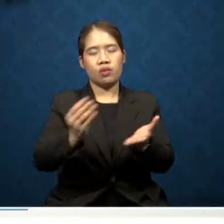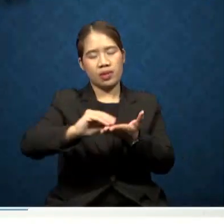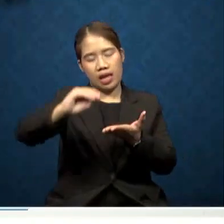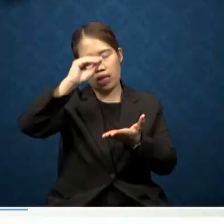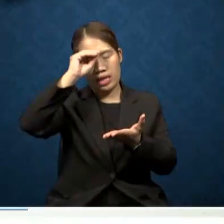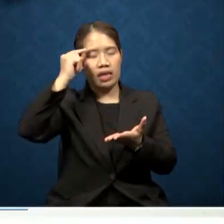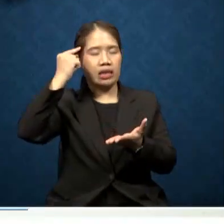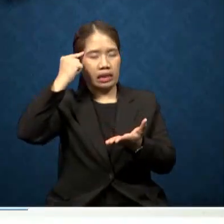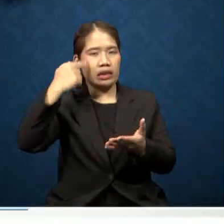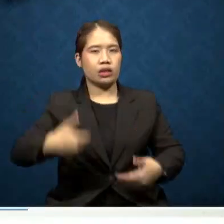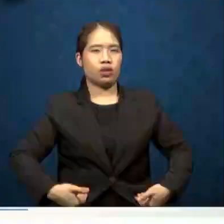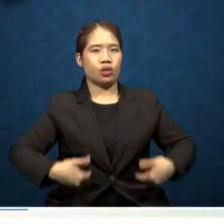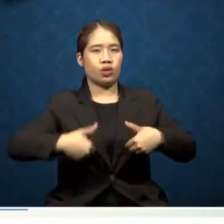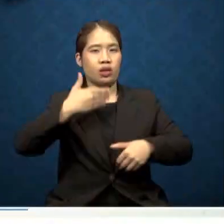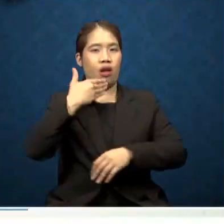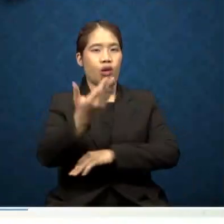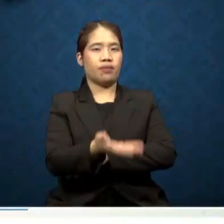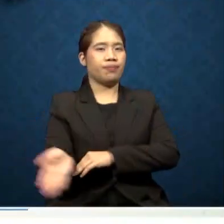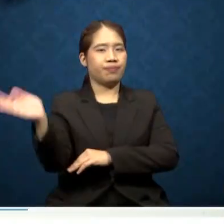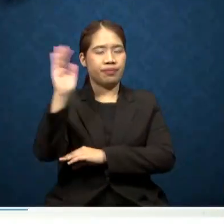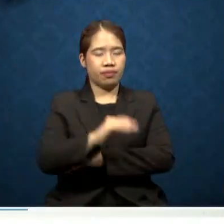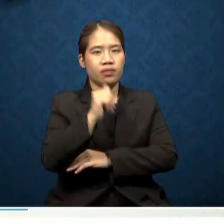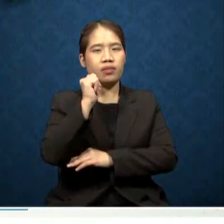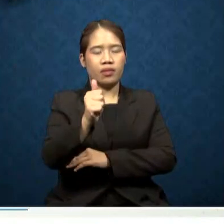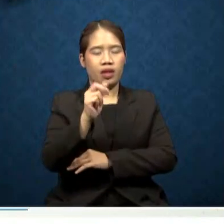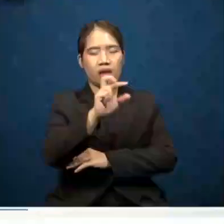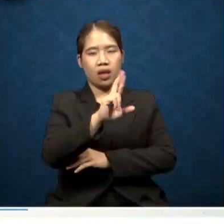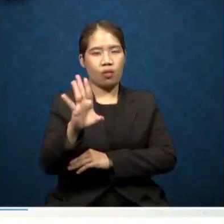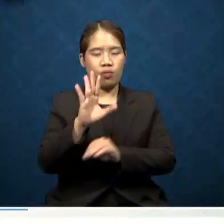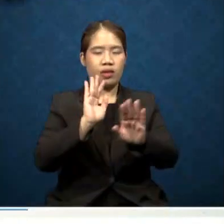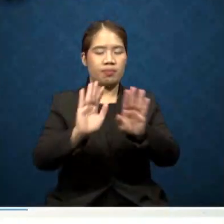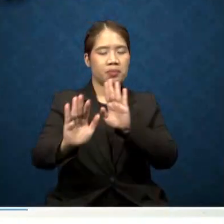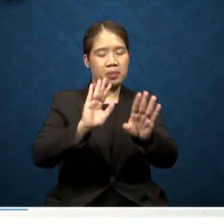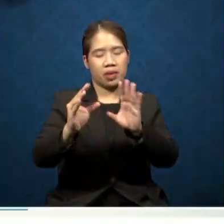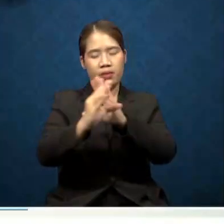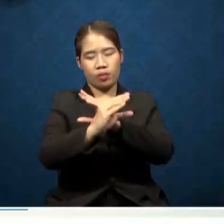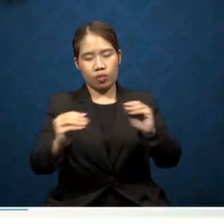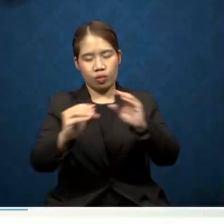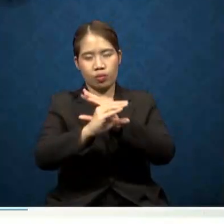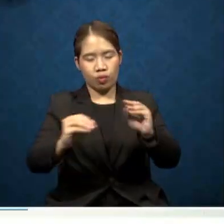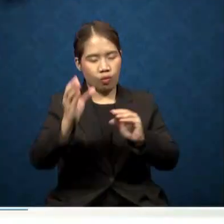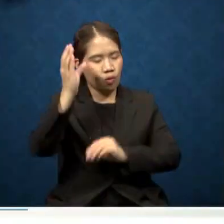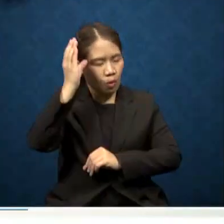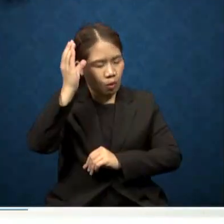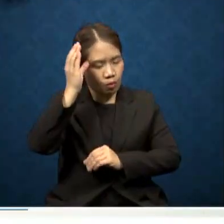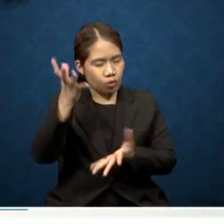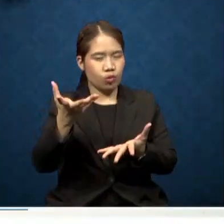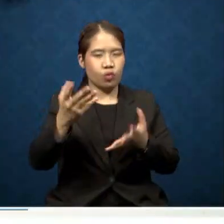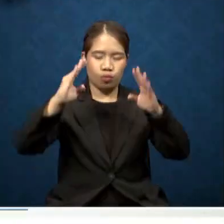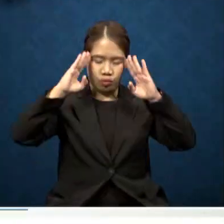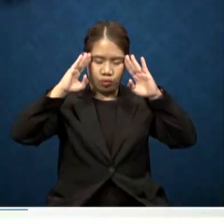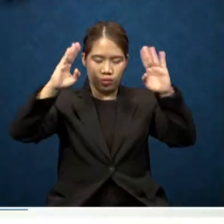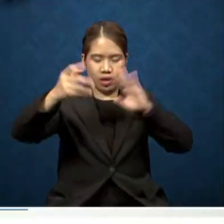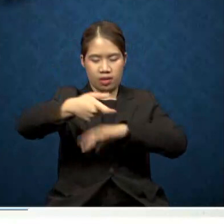ตลอดชีวิตนะครับโดยระบบการเทียบโอนความรู้และการนำ